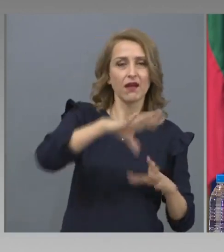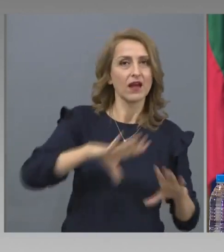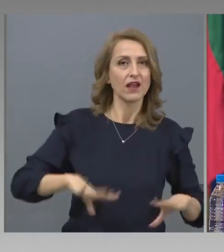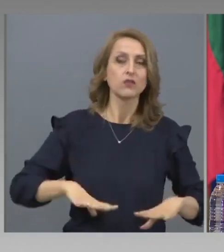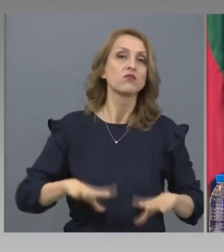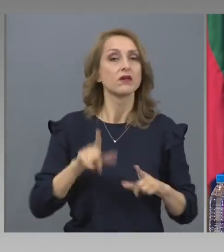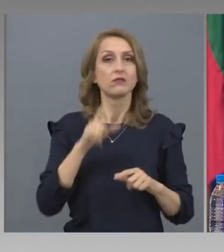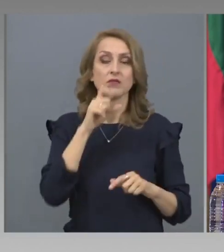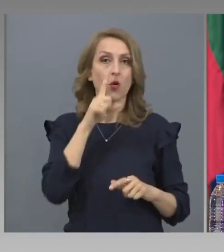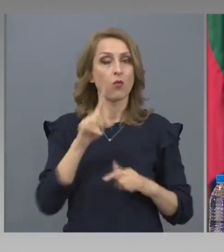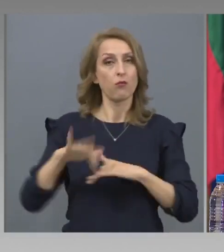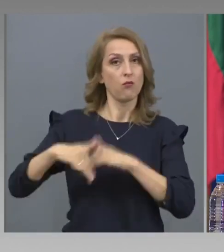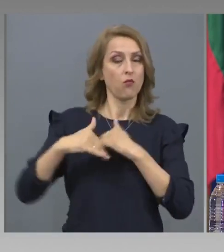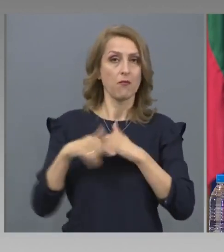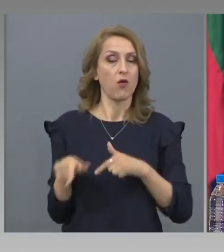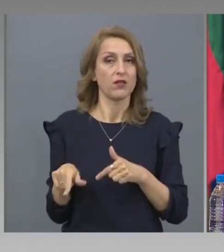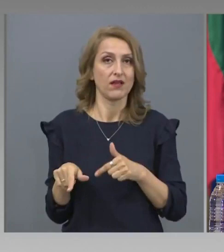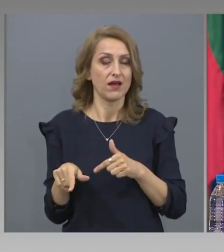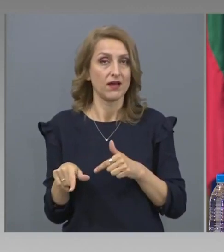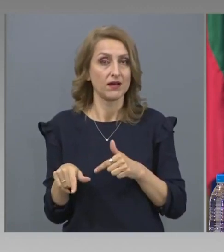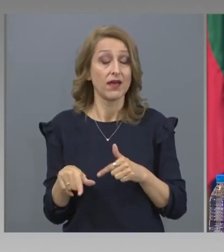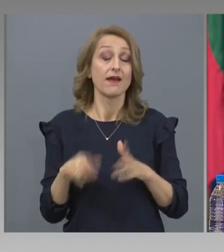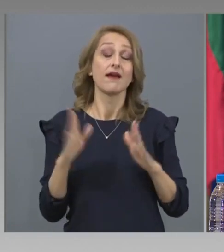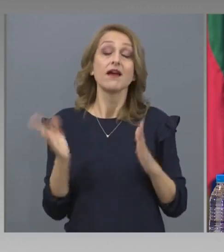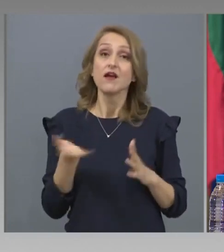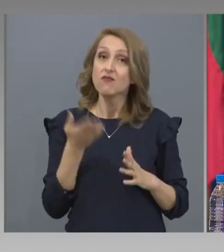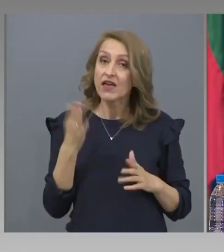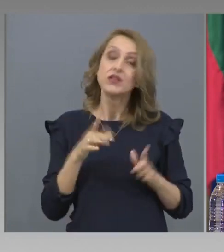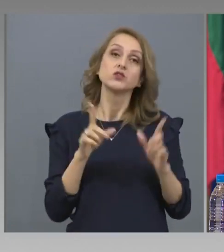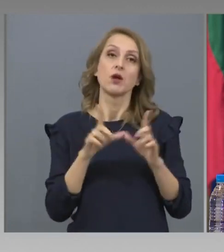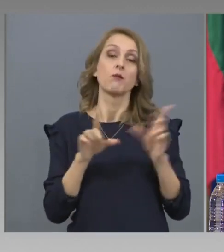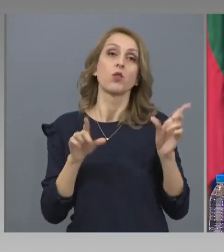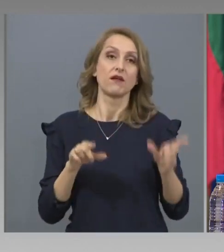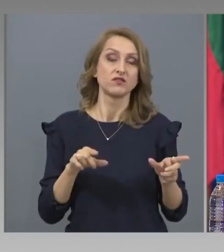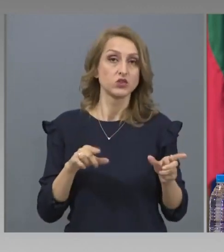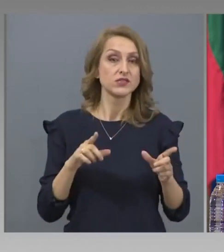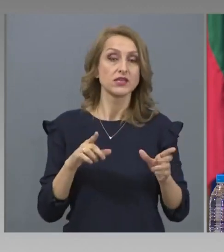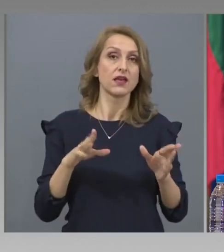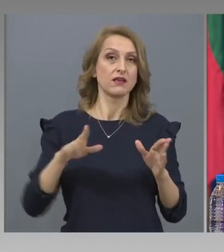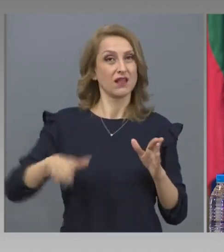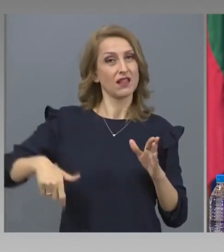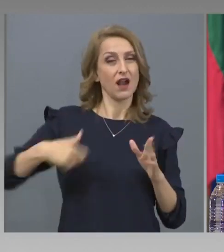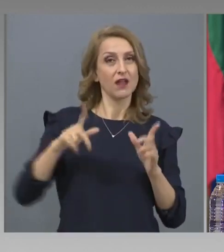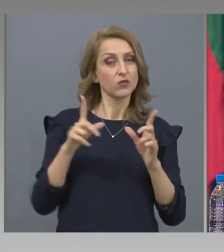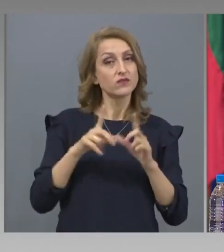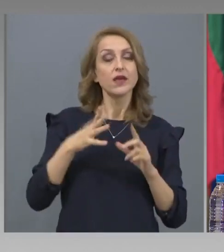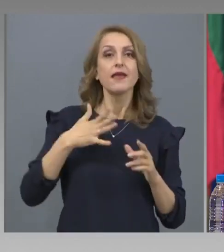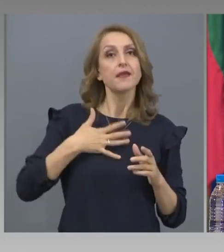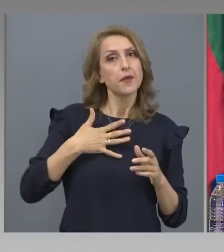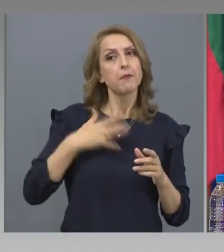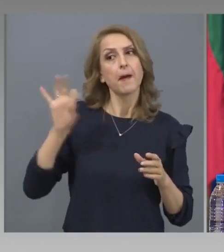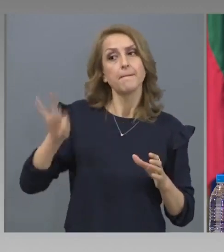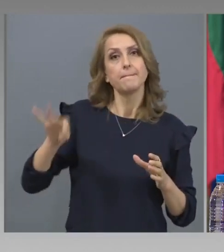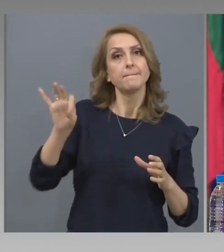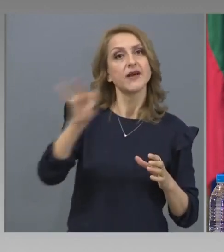Вече, според Мутавчийски ще го кажа на медицински език, имаме определени места, където